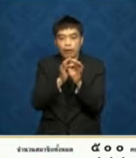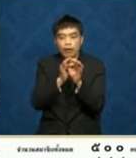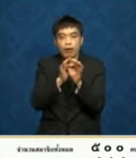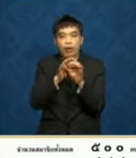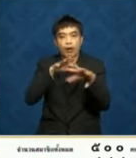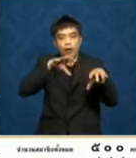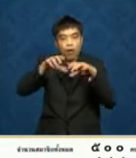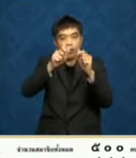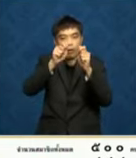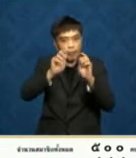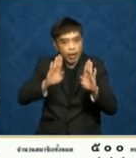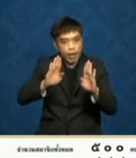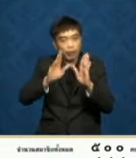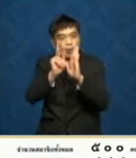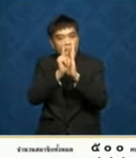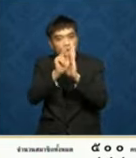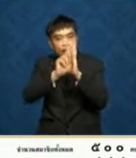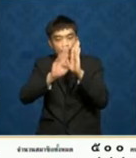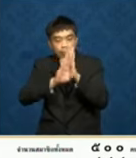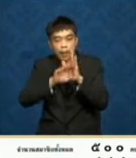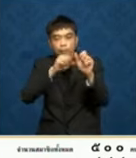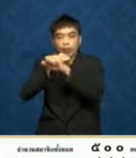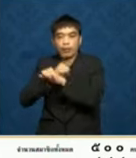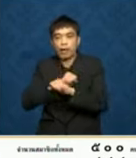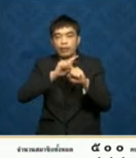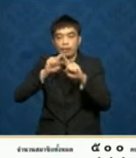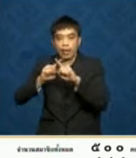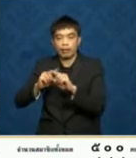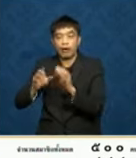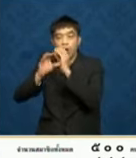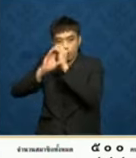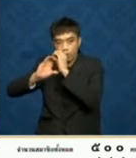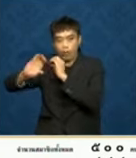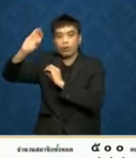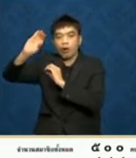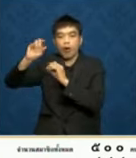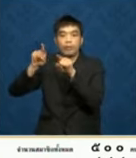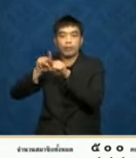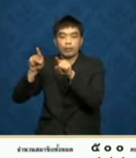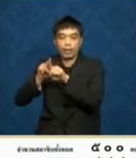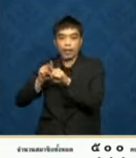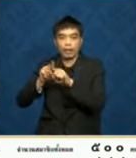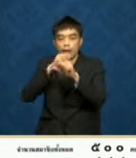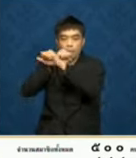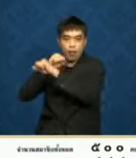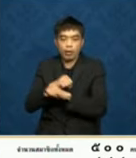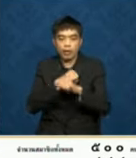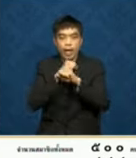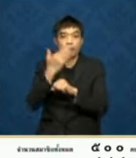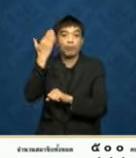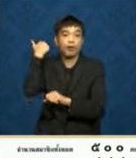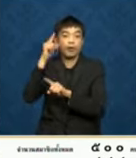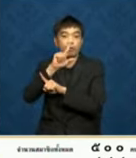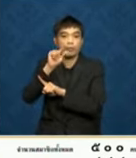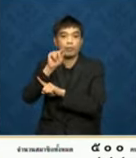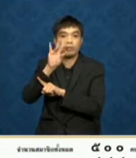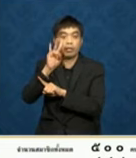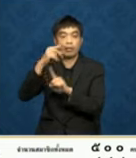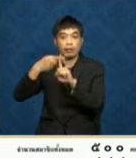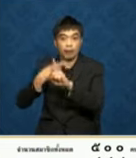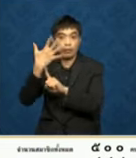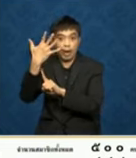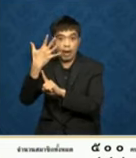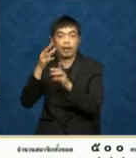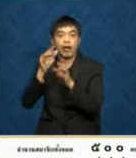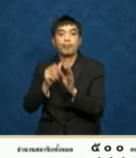ทำธตกรรมของมชชชีพ กอรสทช.พึ่คลกออมาตรการป้องการซิมมาไปเมื่อ 27 พษภาที่ผ่านมาทั้หมด